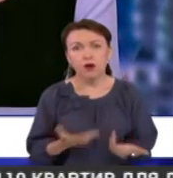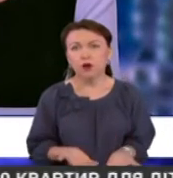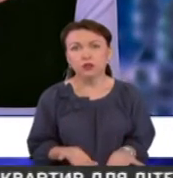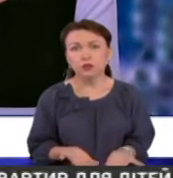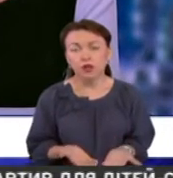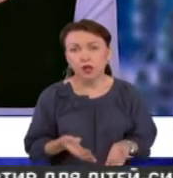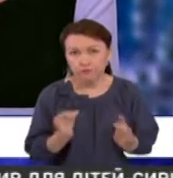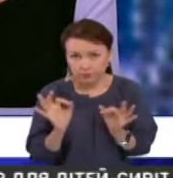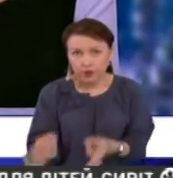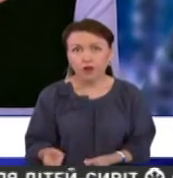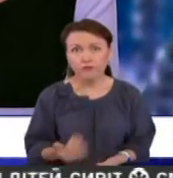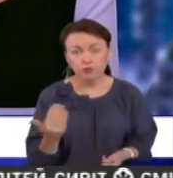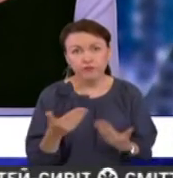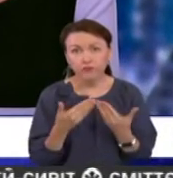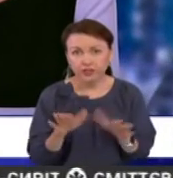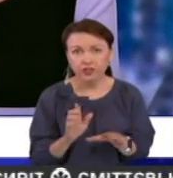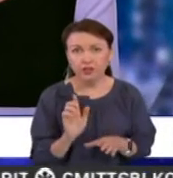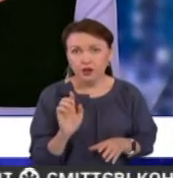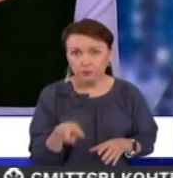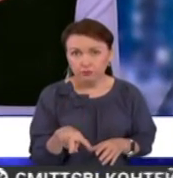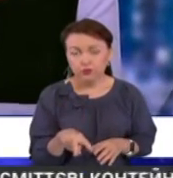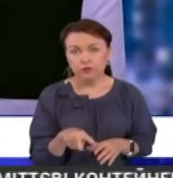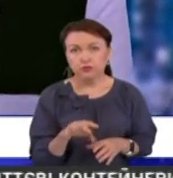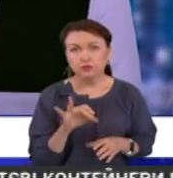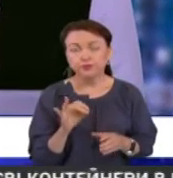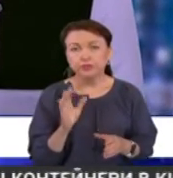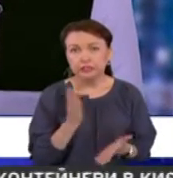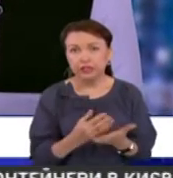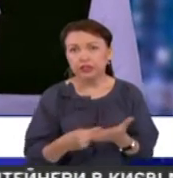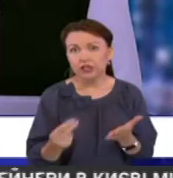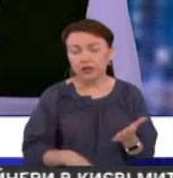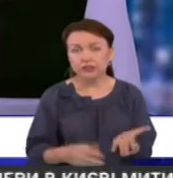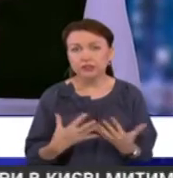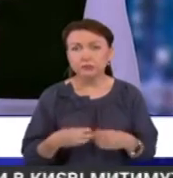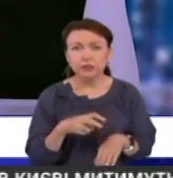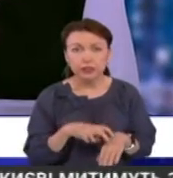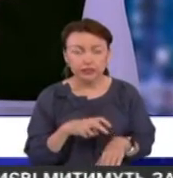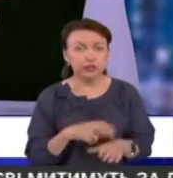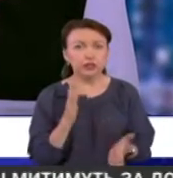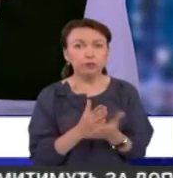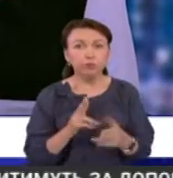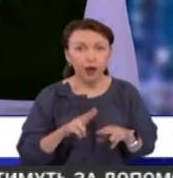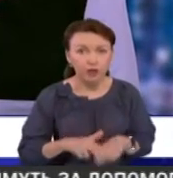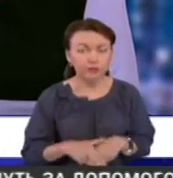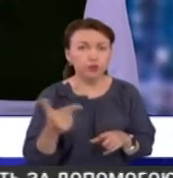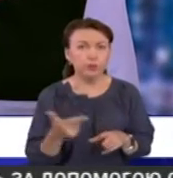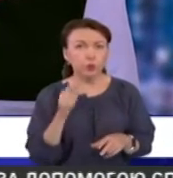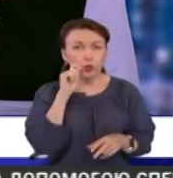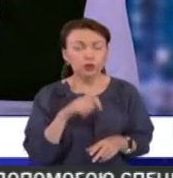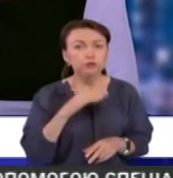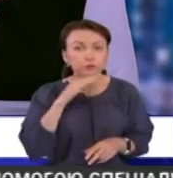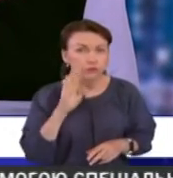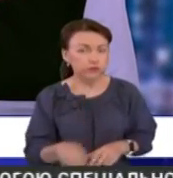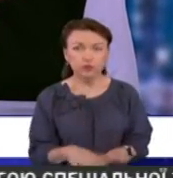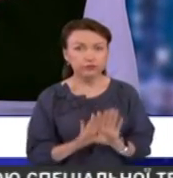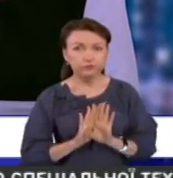він дійсно, в нього відкритий лікарняний, в нього є декларація з сімейним лікарем, який його спостерігає, в нього є паспорт громадянина України,